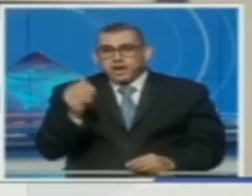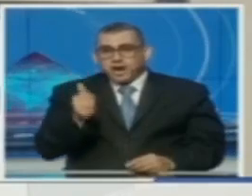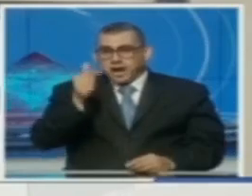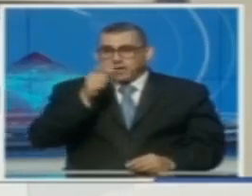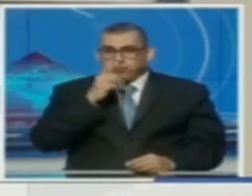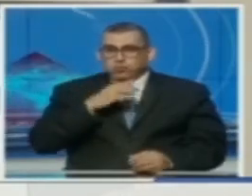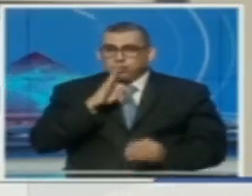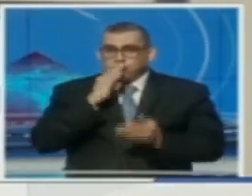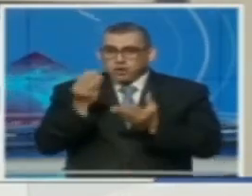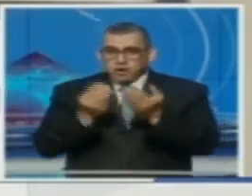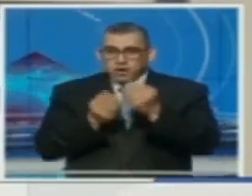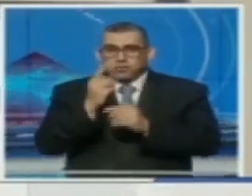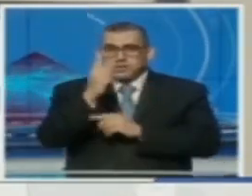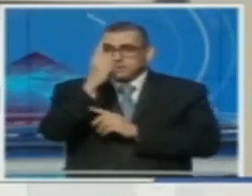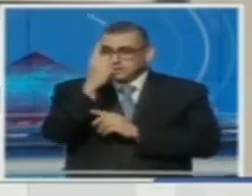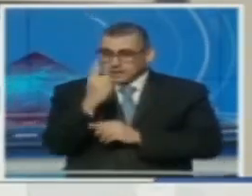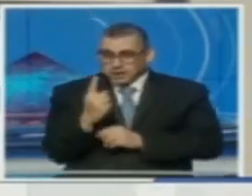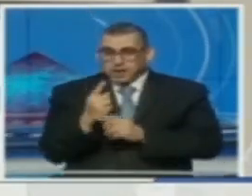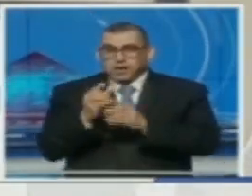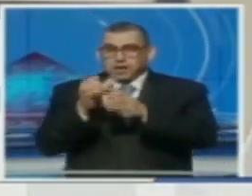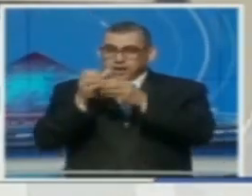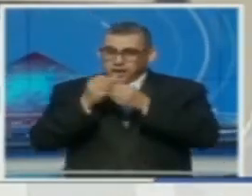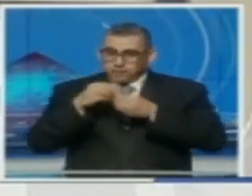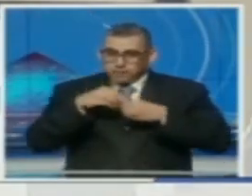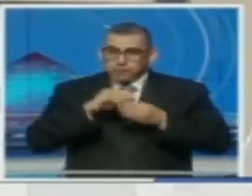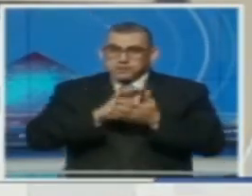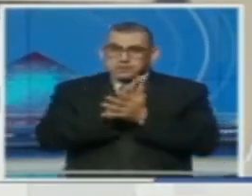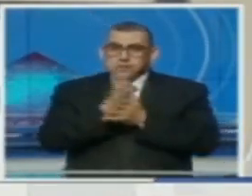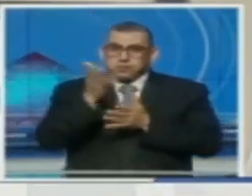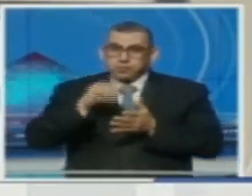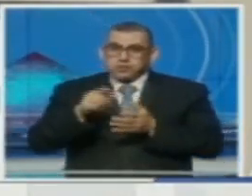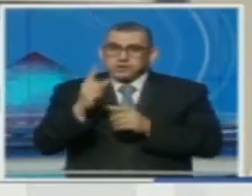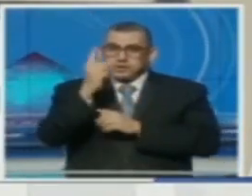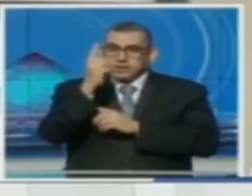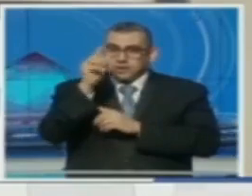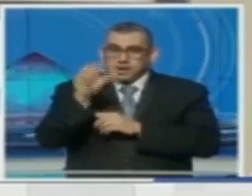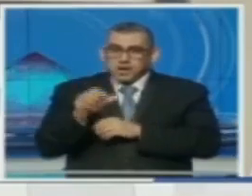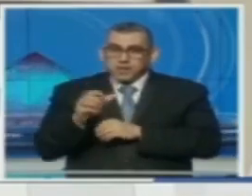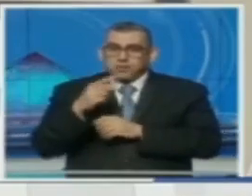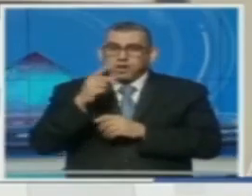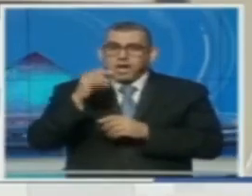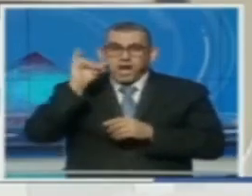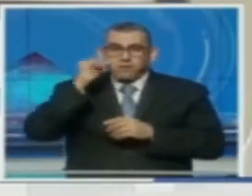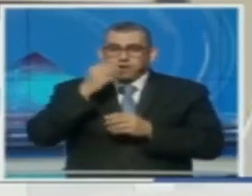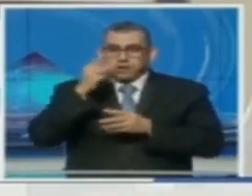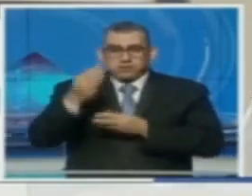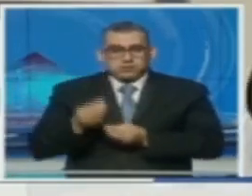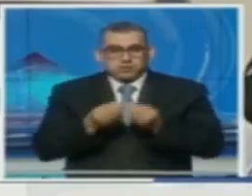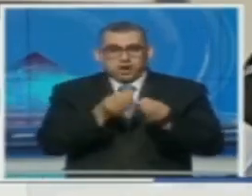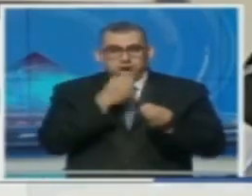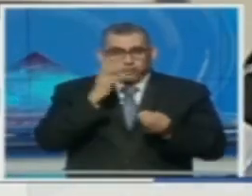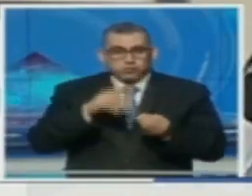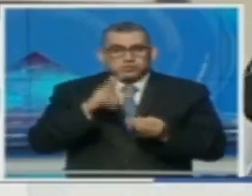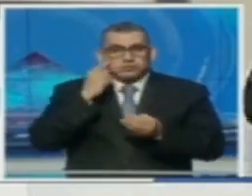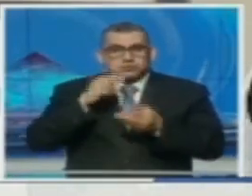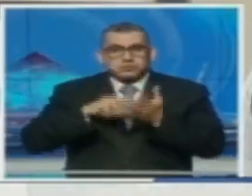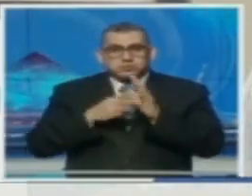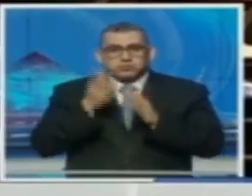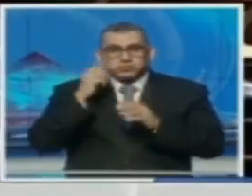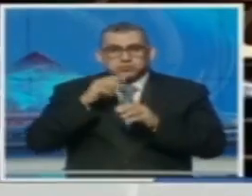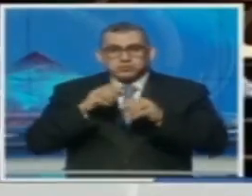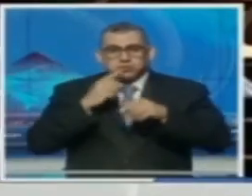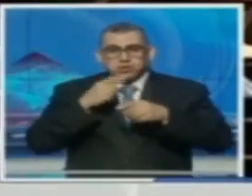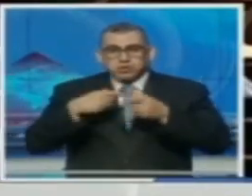للاوراق والسيقان بتاعت نباتات المورينجا ممكن ان انا استخدمها في كعلف للحيوانات. في دراسات كتيرة اتعملت على